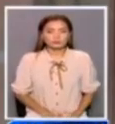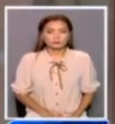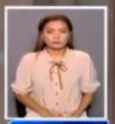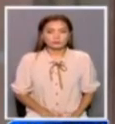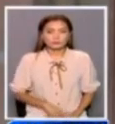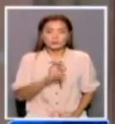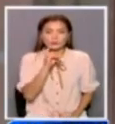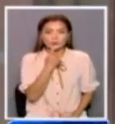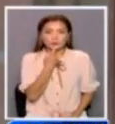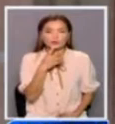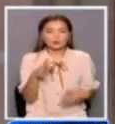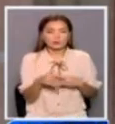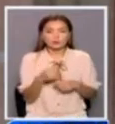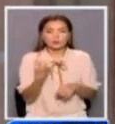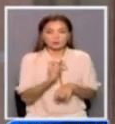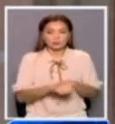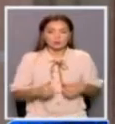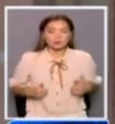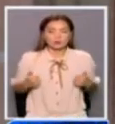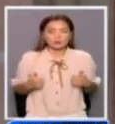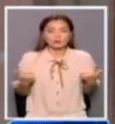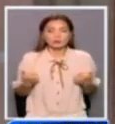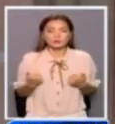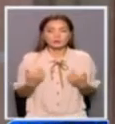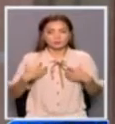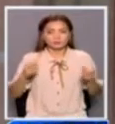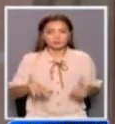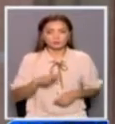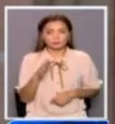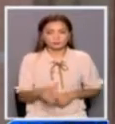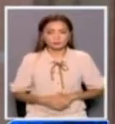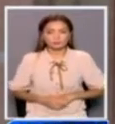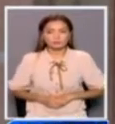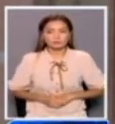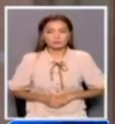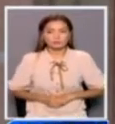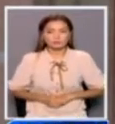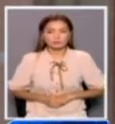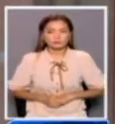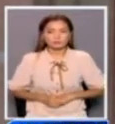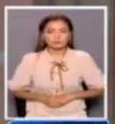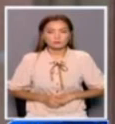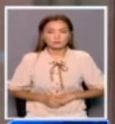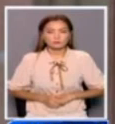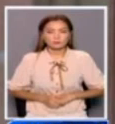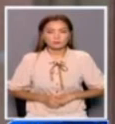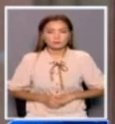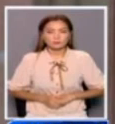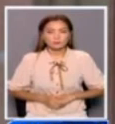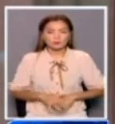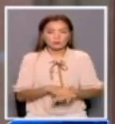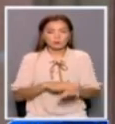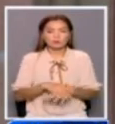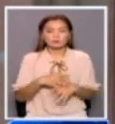осы қиындықты женіп шығына бар күш қуатымызды саламыз деп айтамыз. Енді осы қиындықта бір